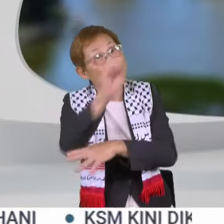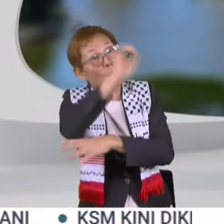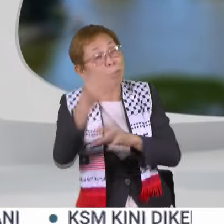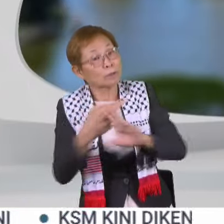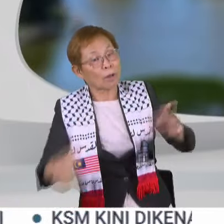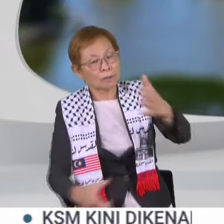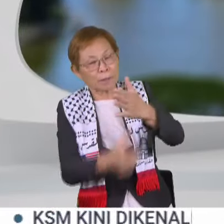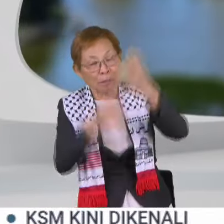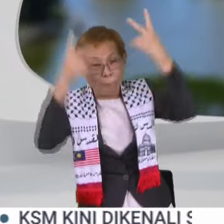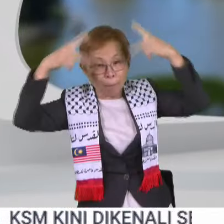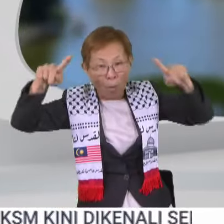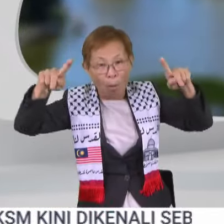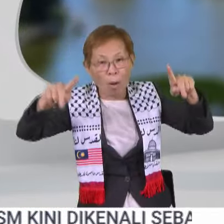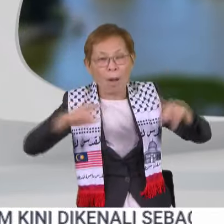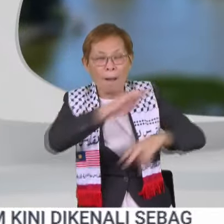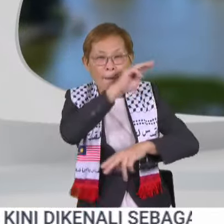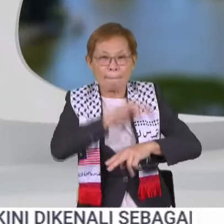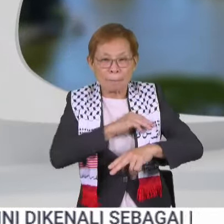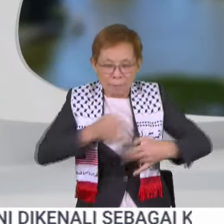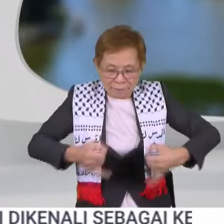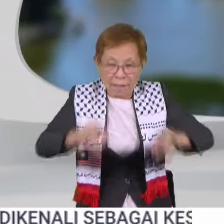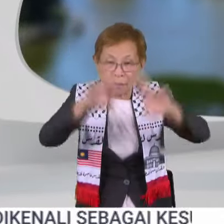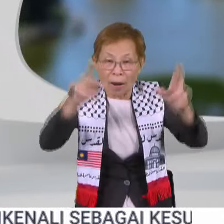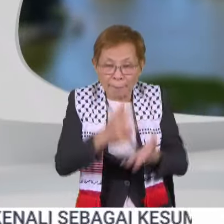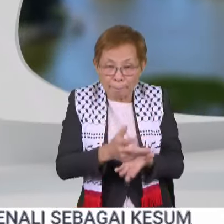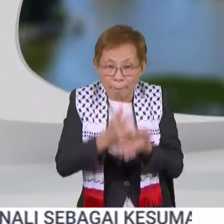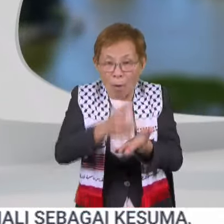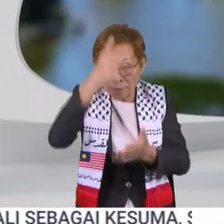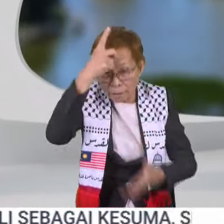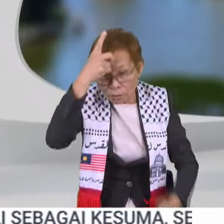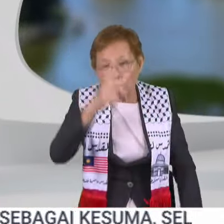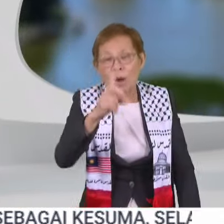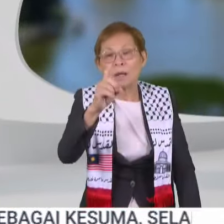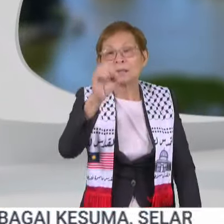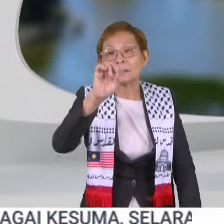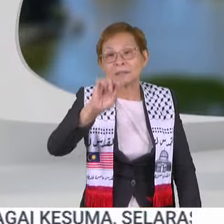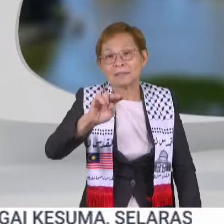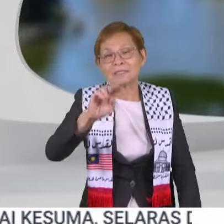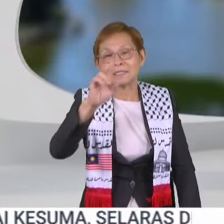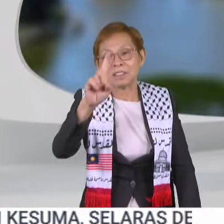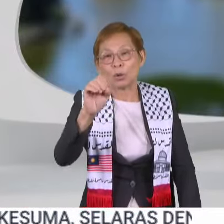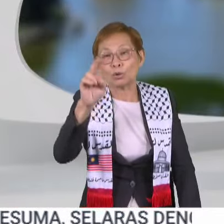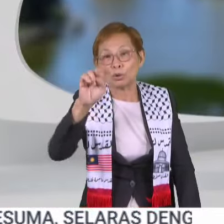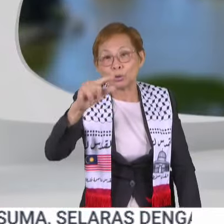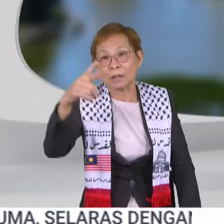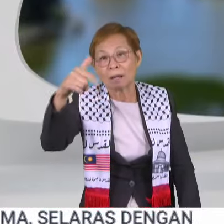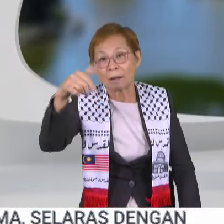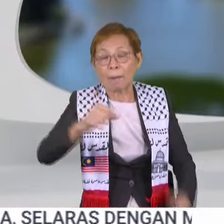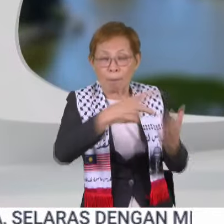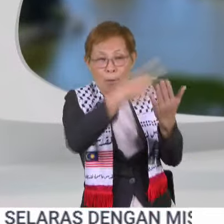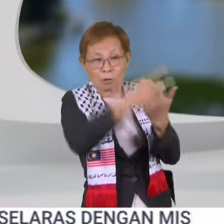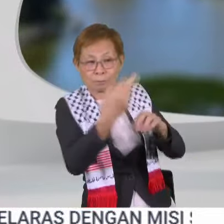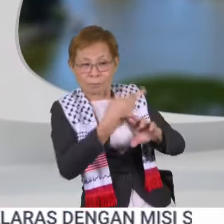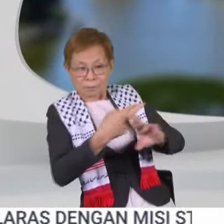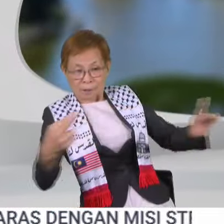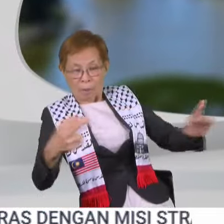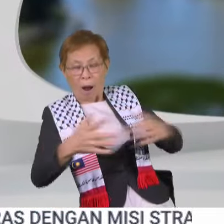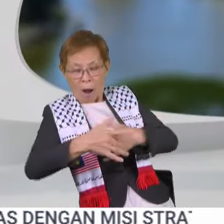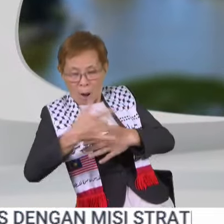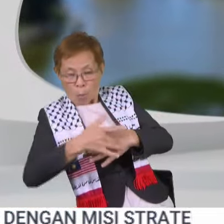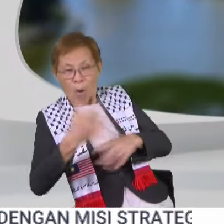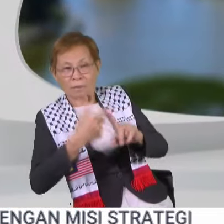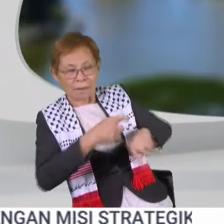premi merangkap menteri infrastruktur dan pembangunan pelabuhan Datuk Amar dglas sugambas berkata projek itu dijangka dapat disiapkan lebih